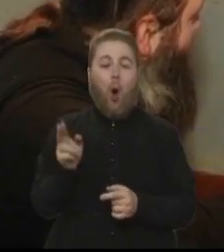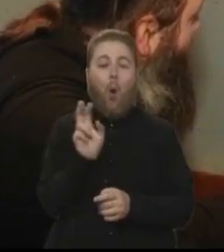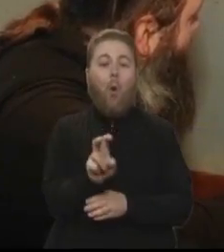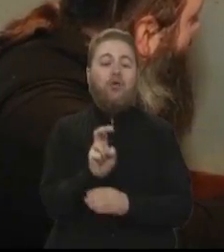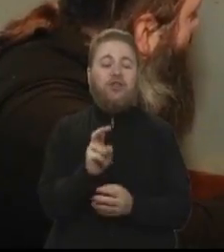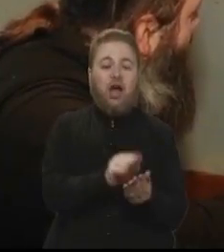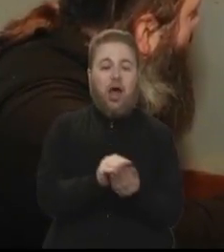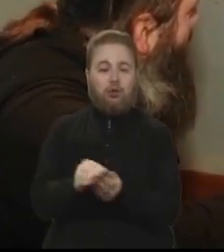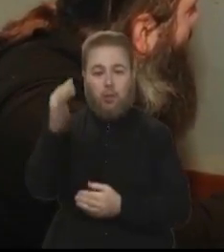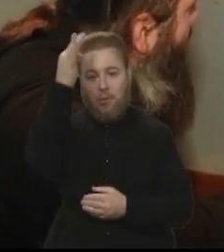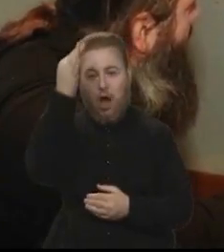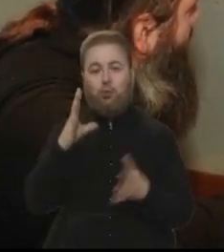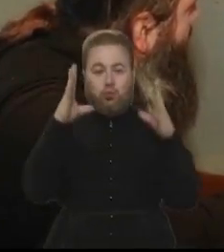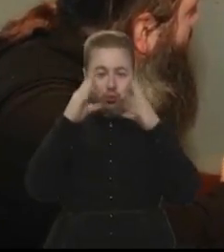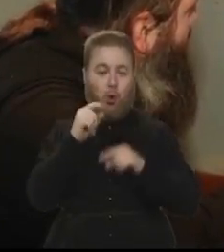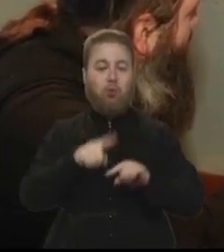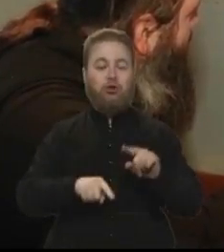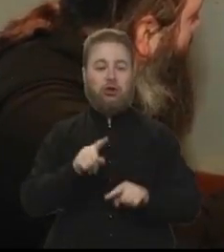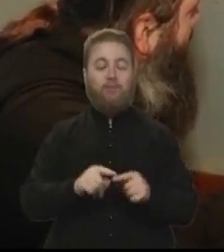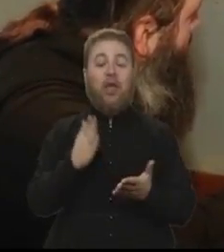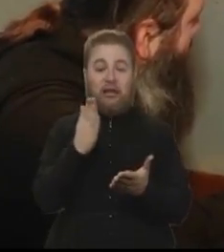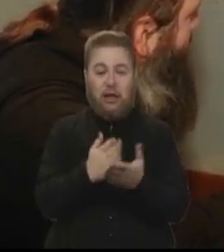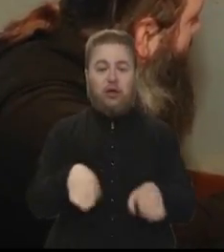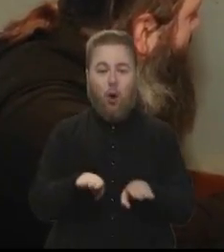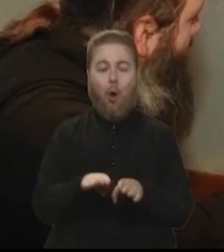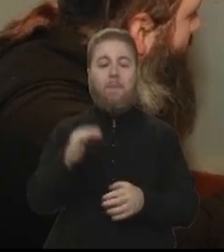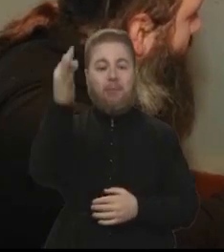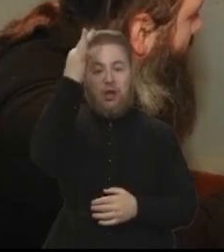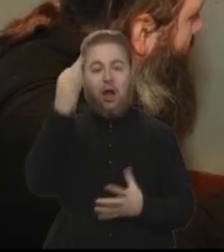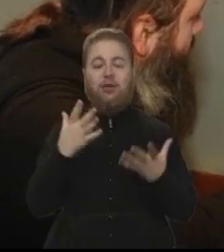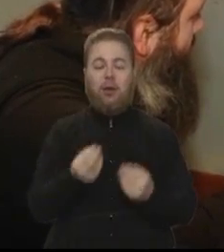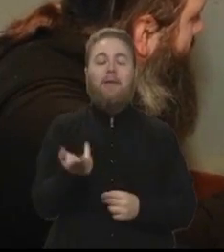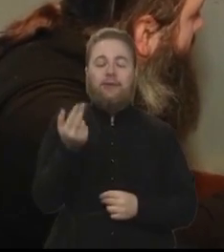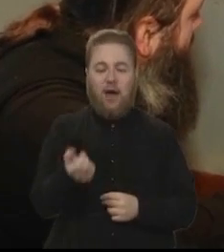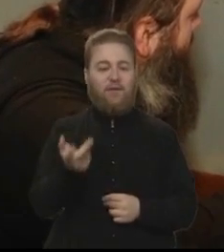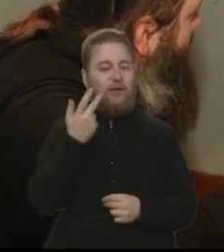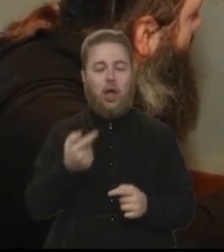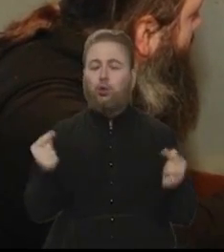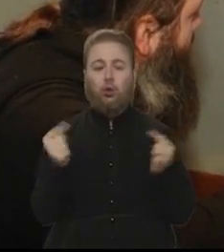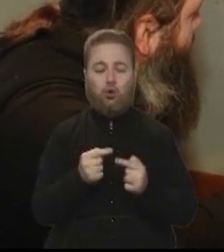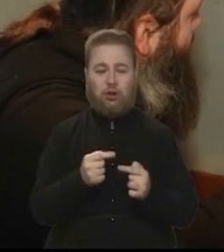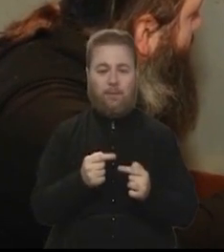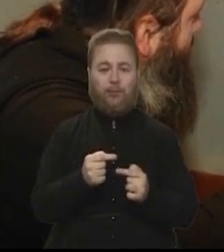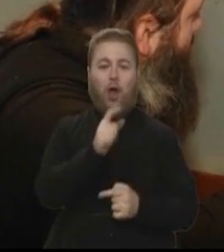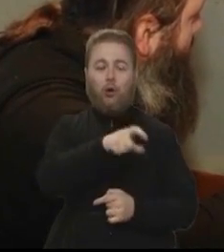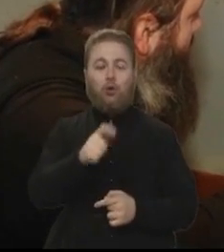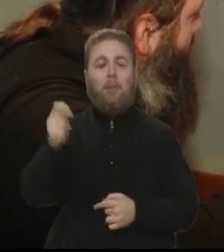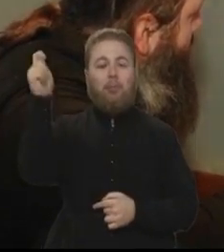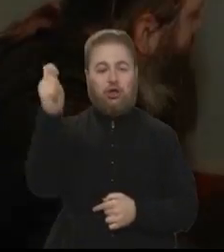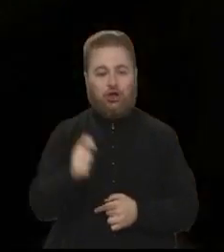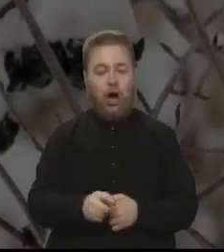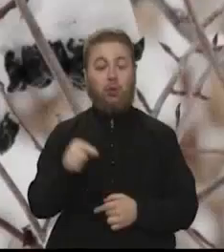поминают усопших. Вот то есть нас такой поминальный день, да, в вашем, да, селе? Да, всегда. Это уже точно. Люди как бы приезжают сюда